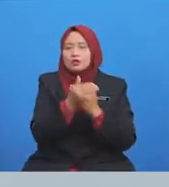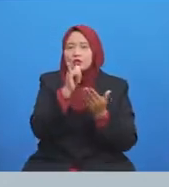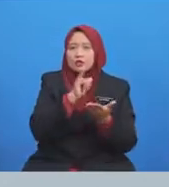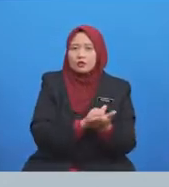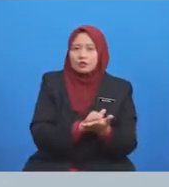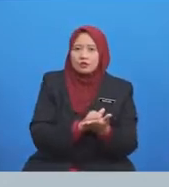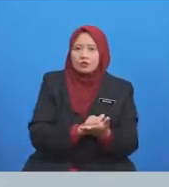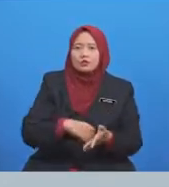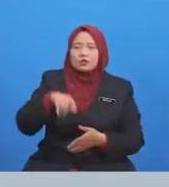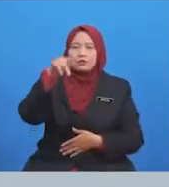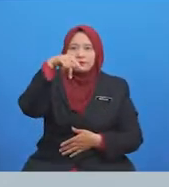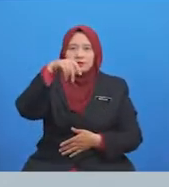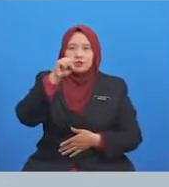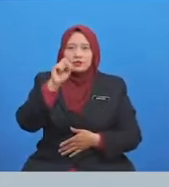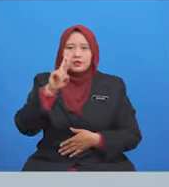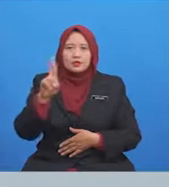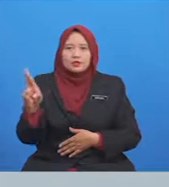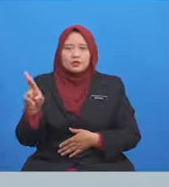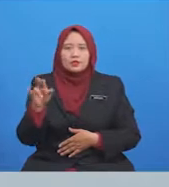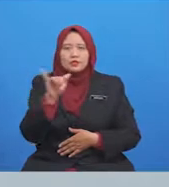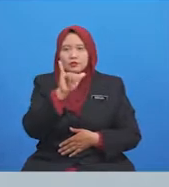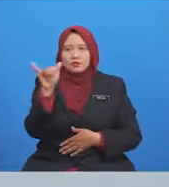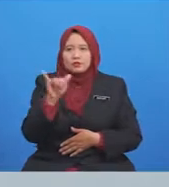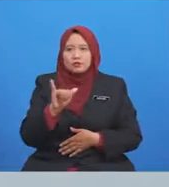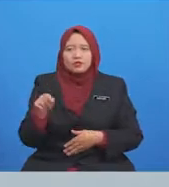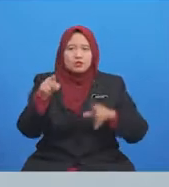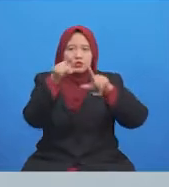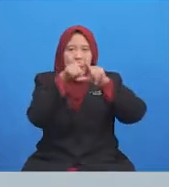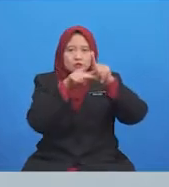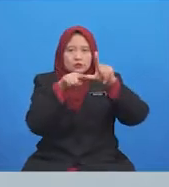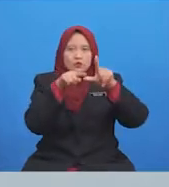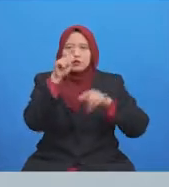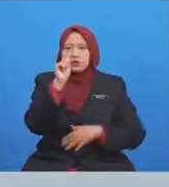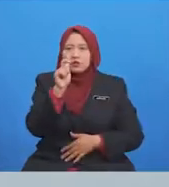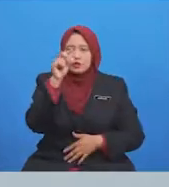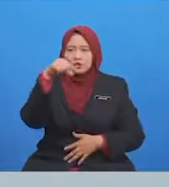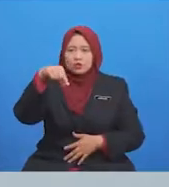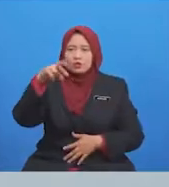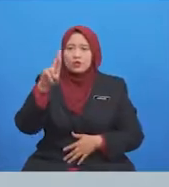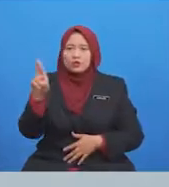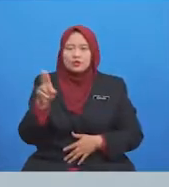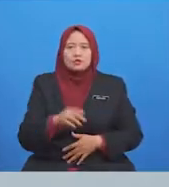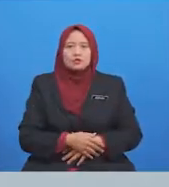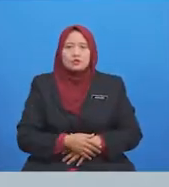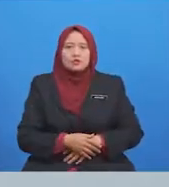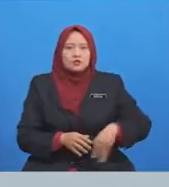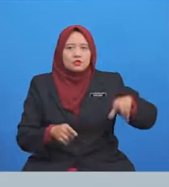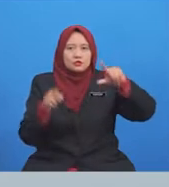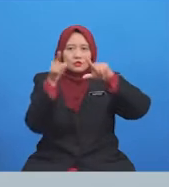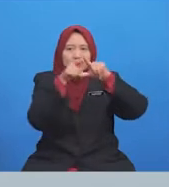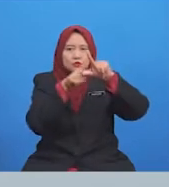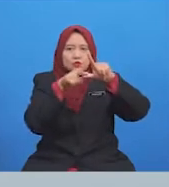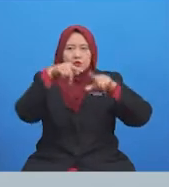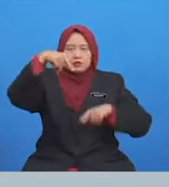sudut PSR adalah bersamaan dengan sudut TQR. Sudut